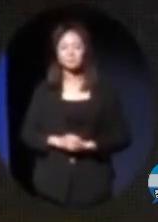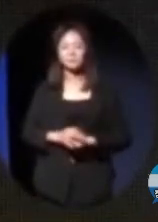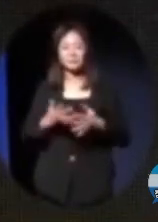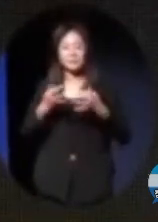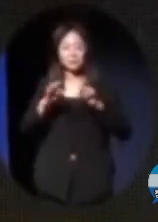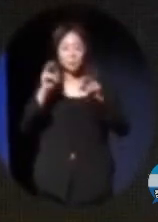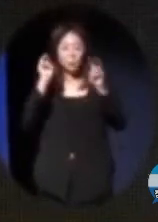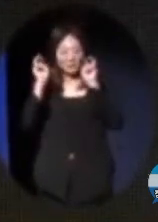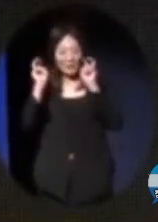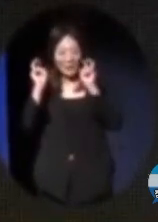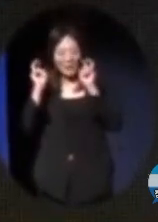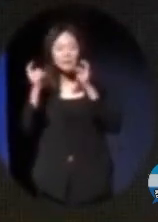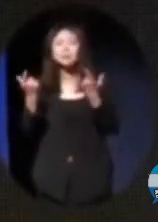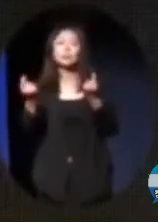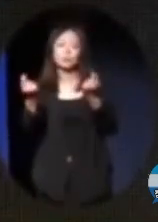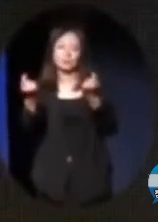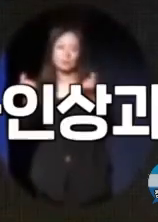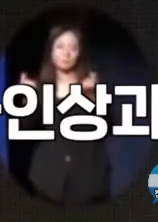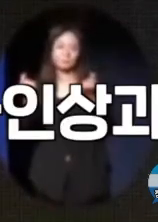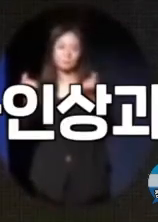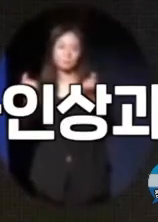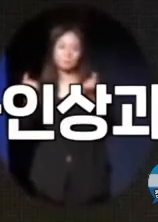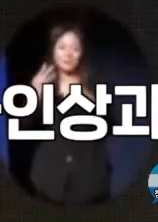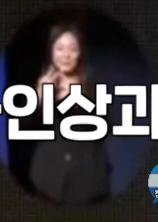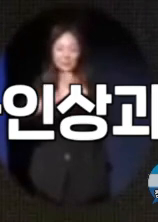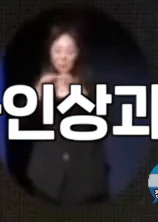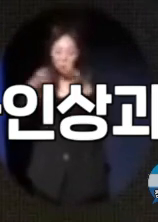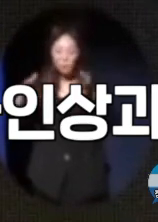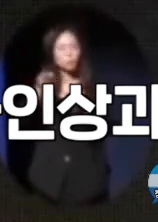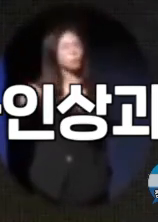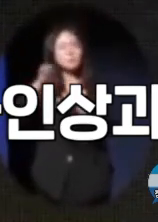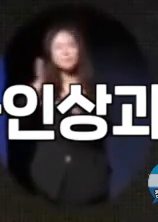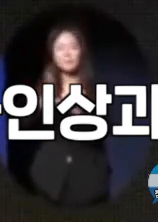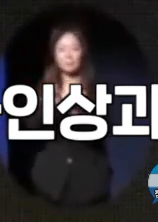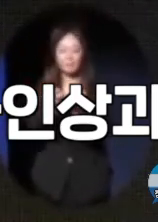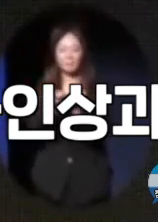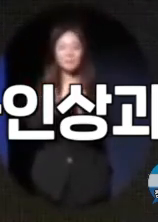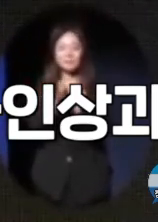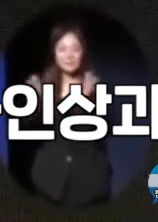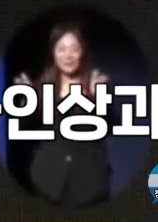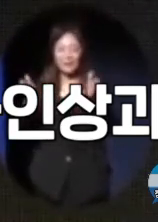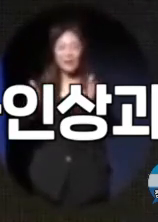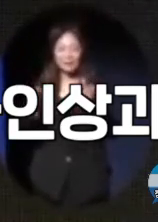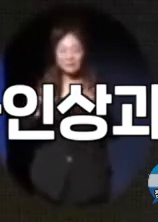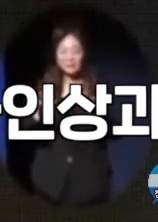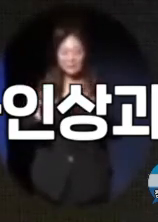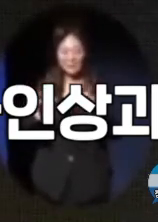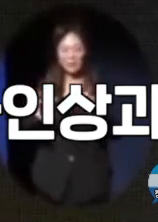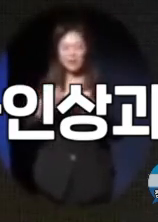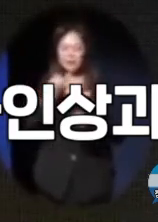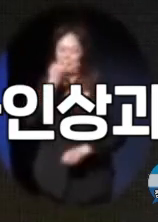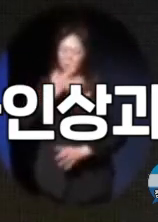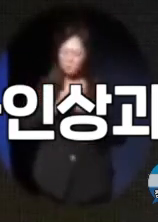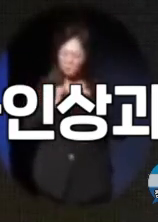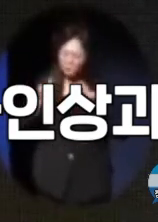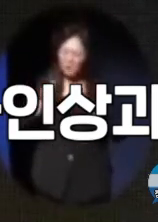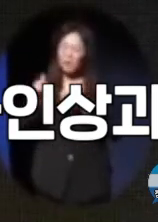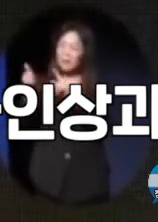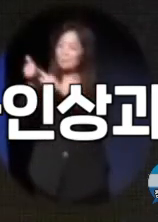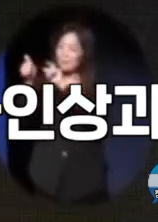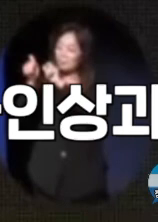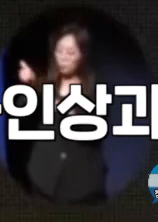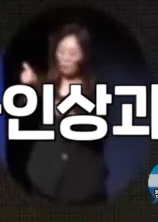금융공기업도 마찬가지입니다. 그 여력으로 불안한 여건에서 허덕이는 하청